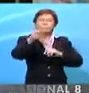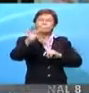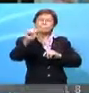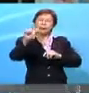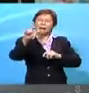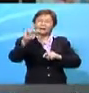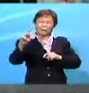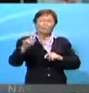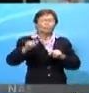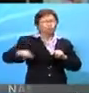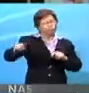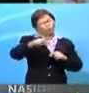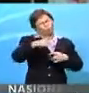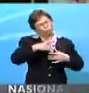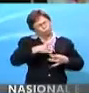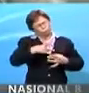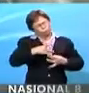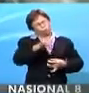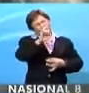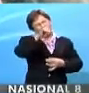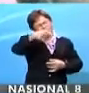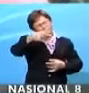diorang suka sangat apam balik.